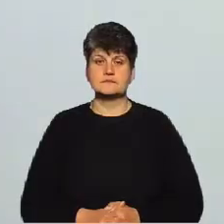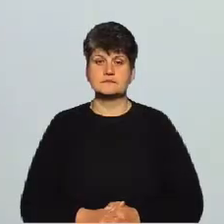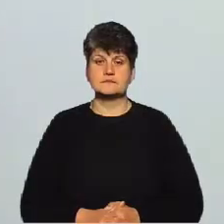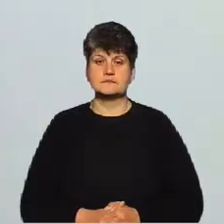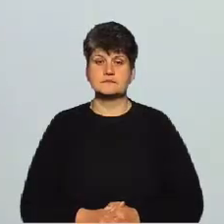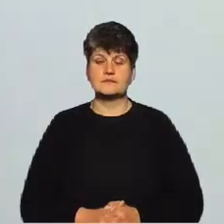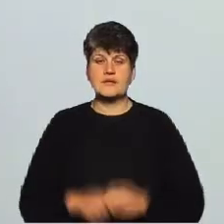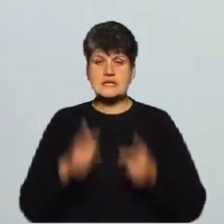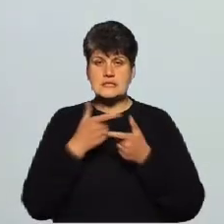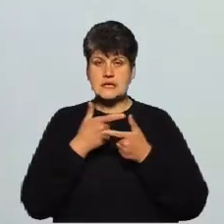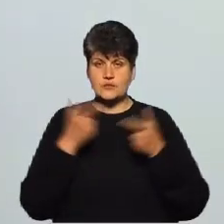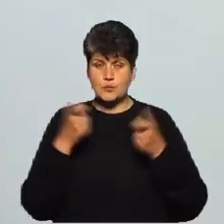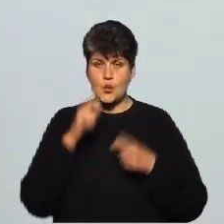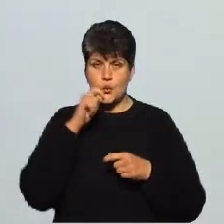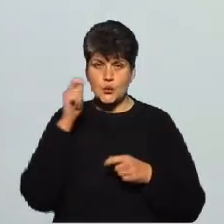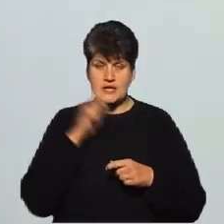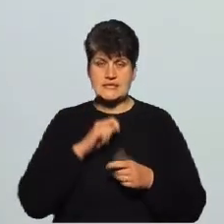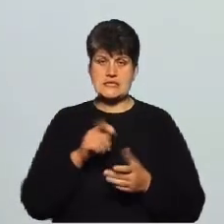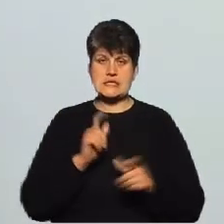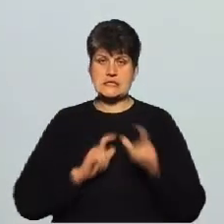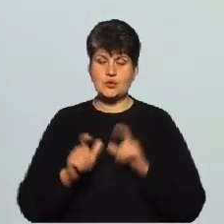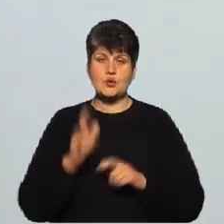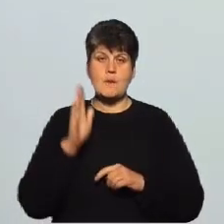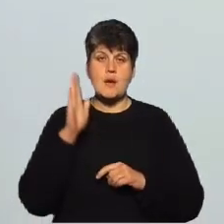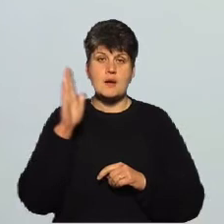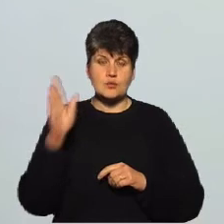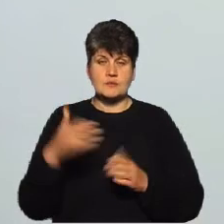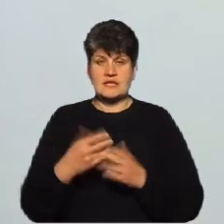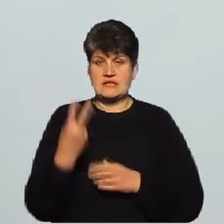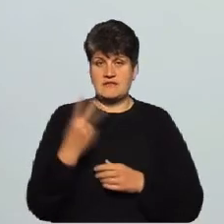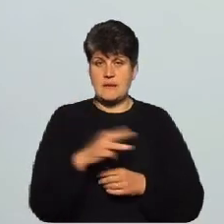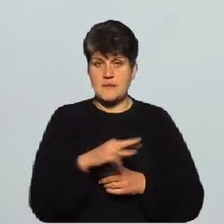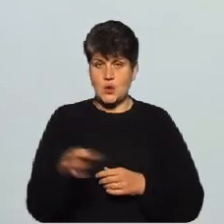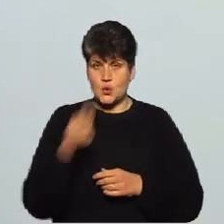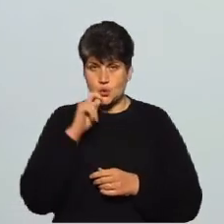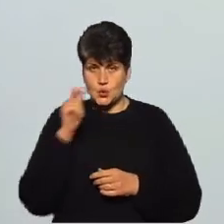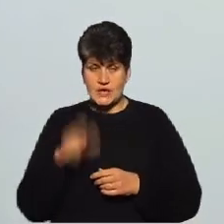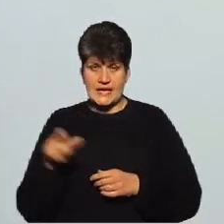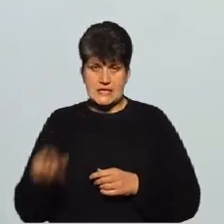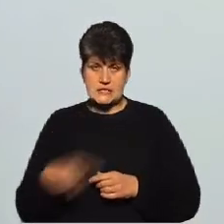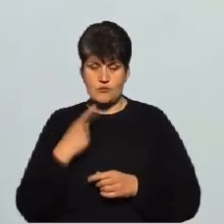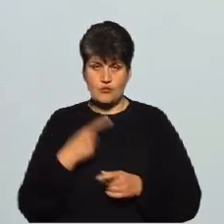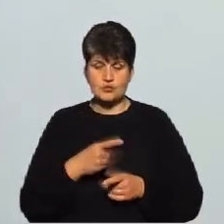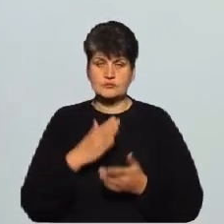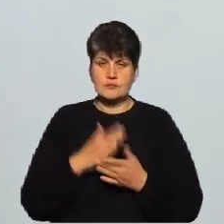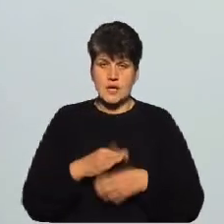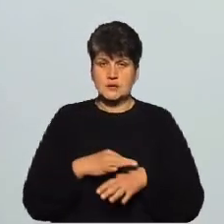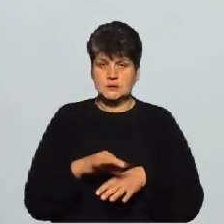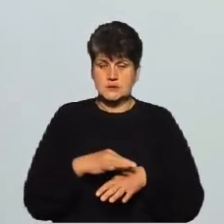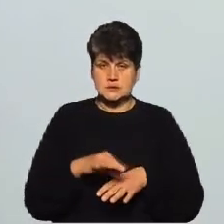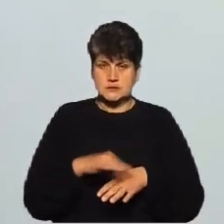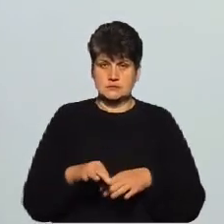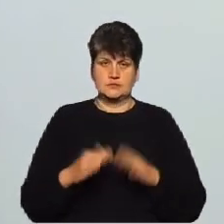За інформацією Українського інституту майбутнього, майже 2 мільйони українців стверджують, що зазнали жорстокого поводження у